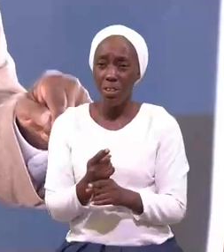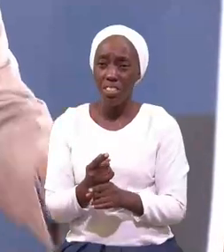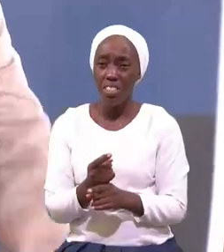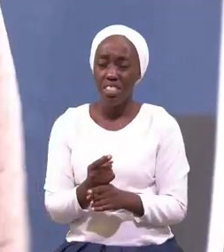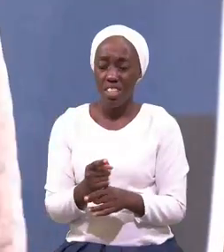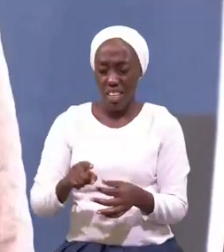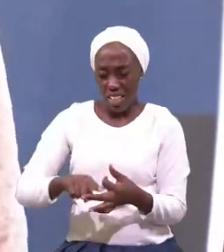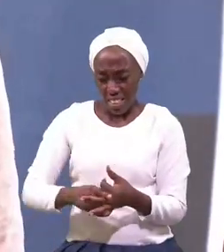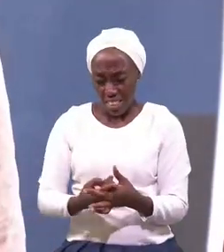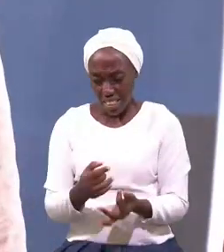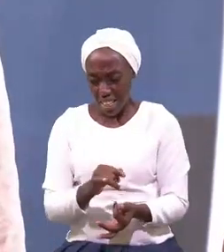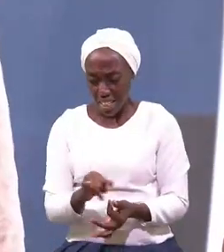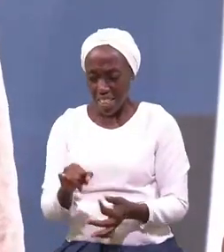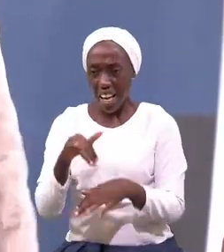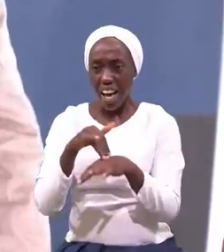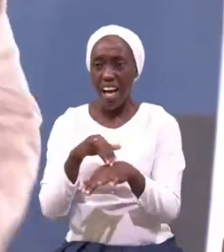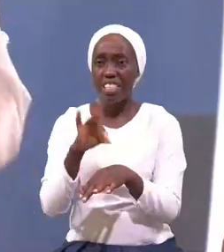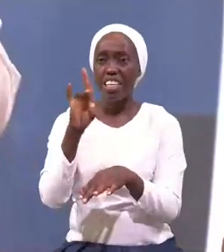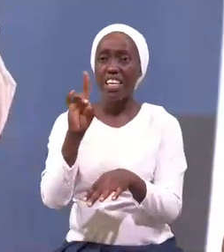Maintenant, si tu viens de commencer à 80 ans,